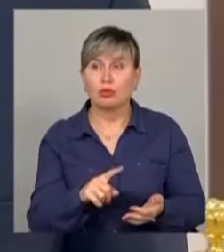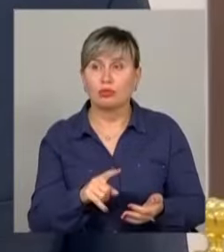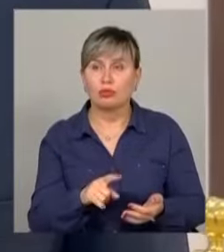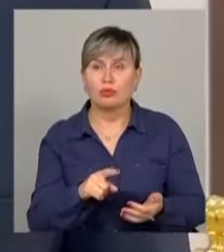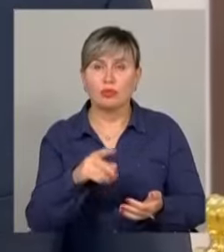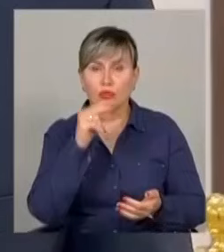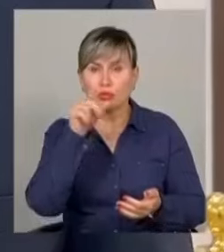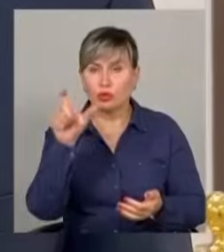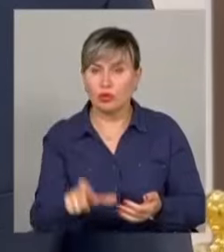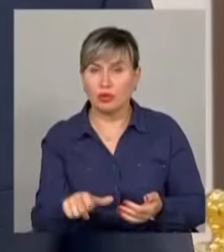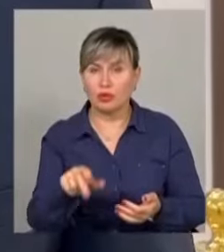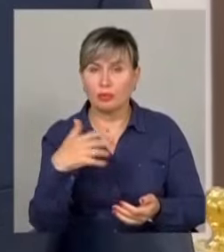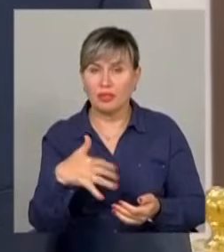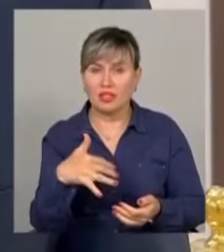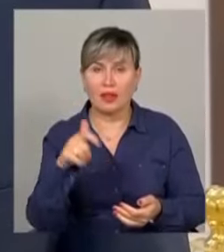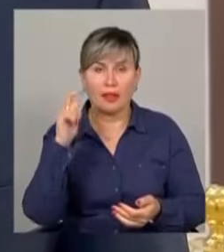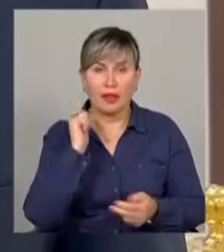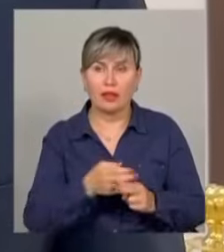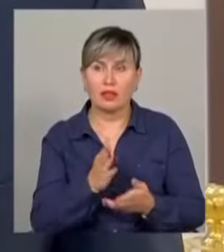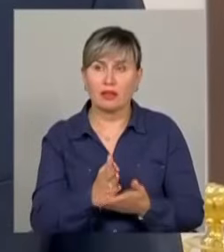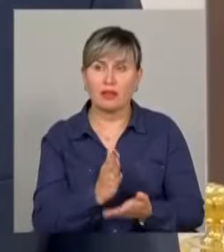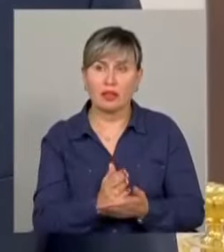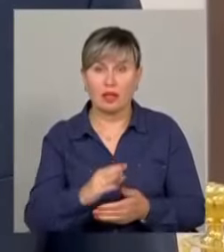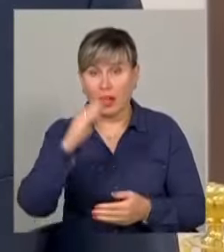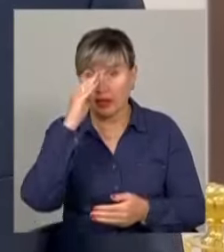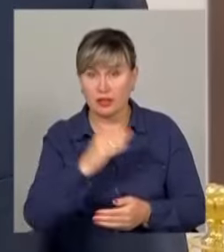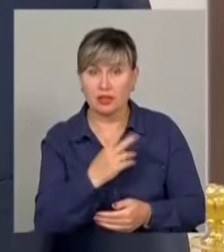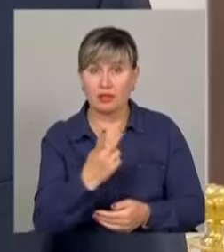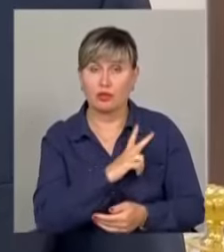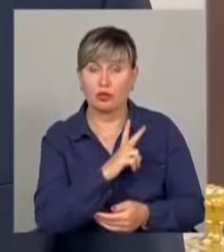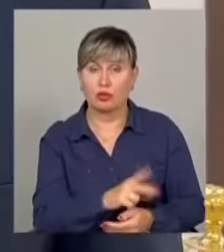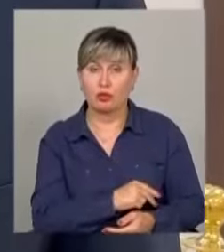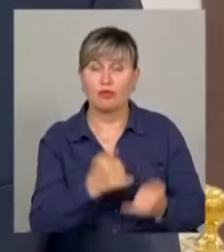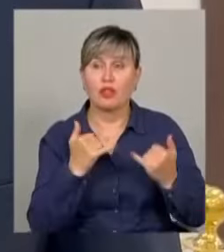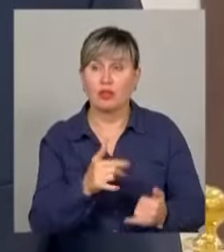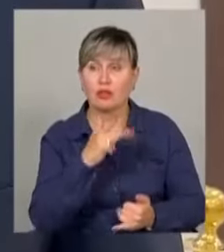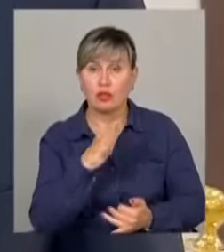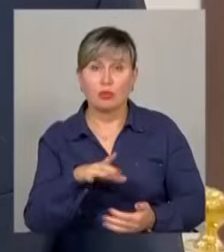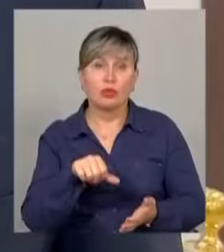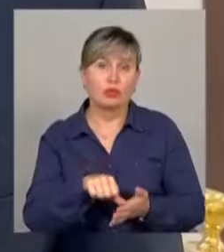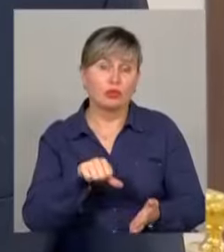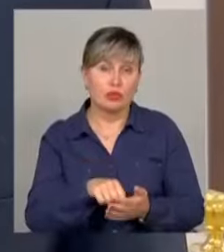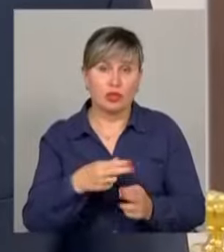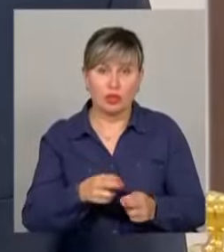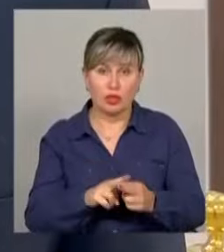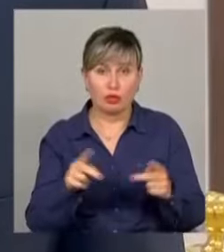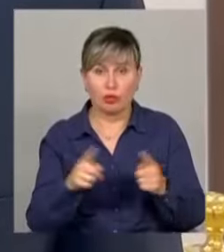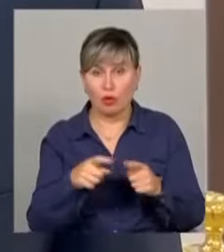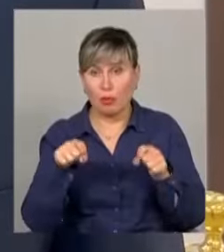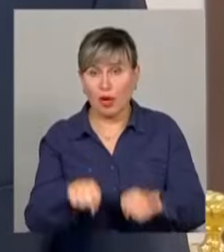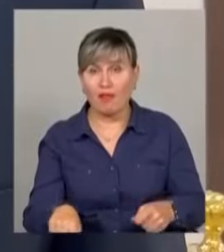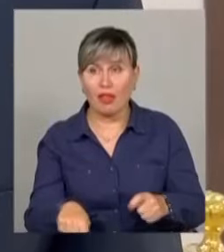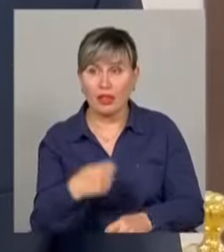58-летний подозреваемый гражданин Ц, который является родным отцом потерпевших. В настоящее время с участием фигуранта уголовных